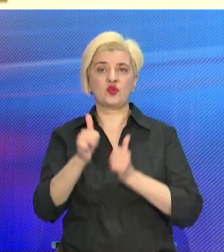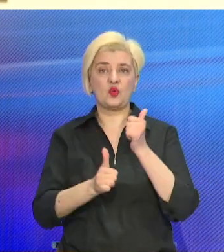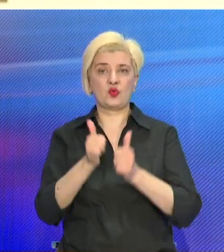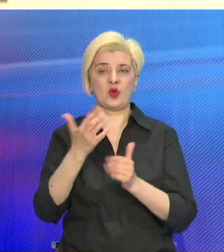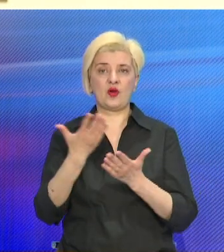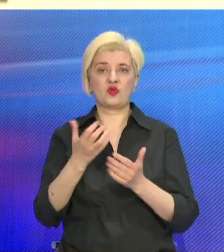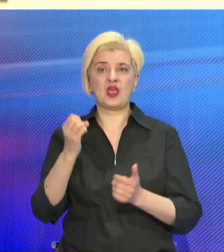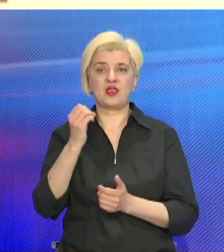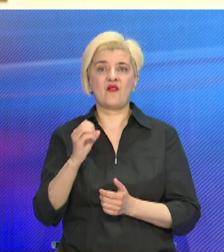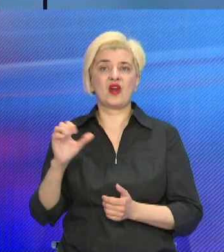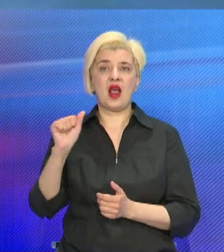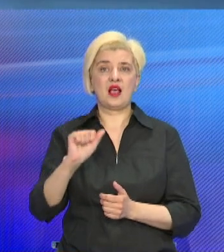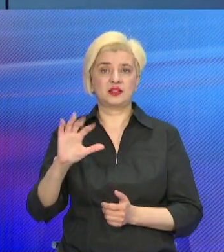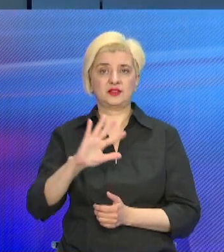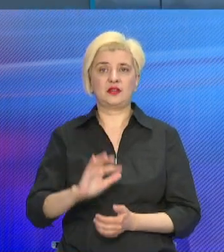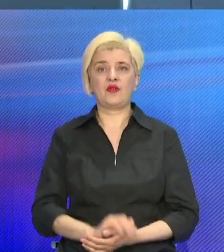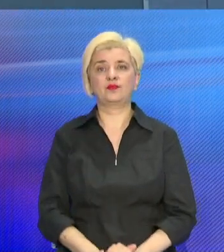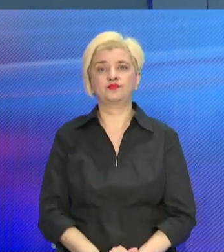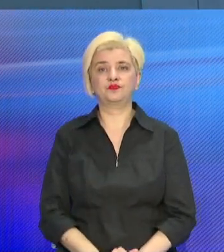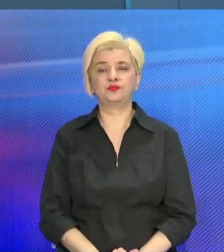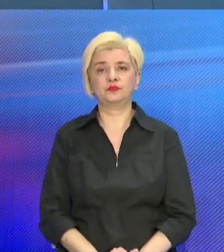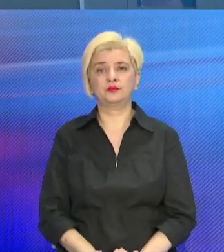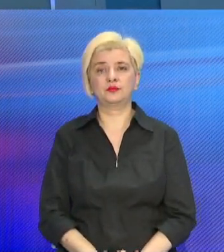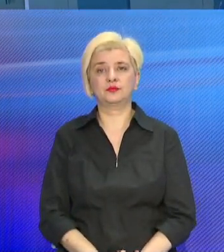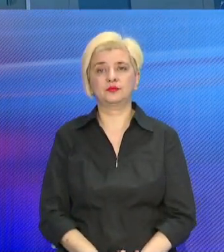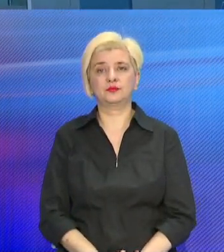какой-то евразийского чемпионата.